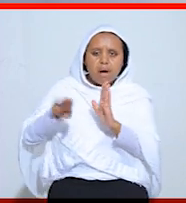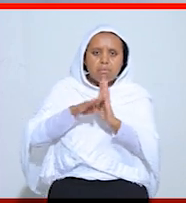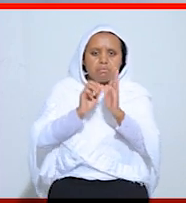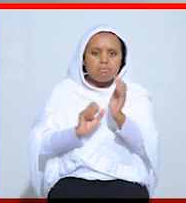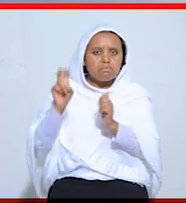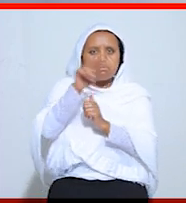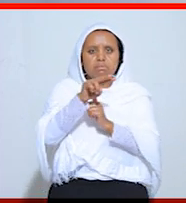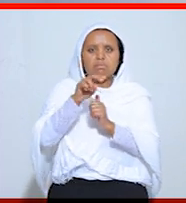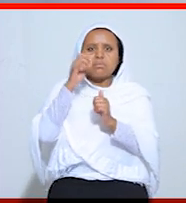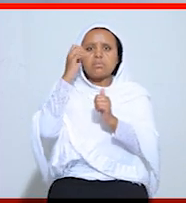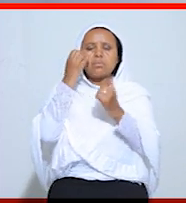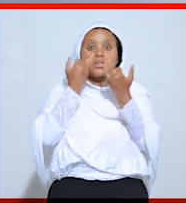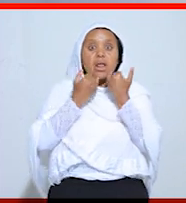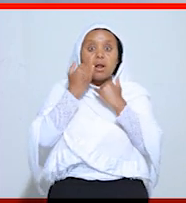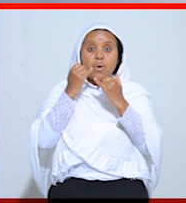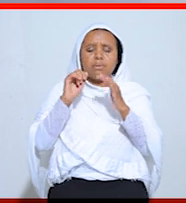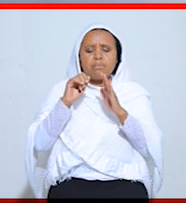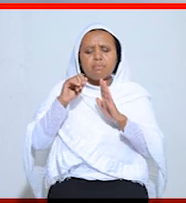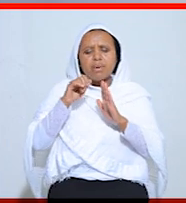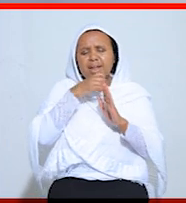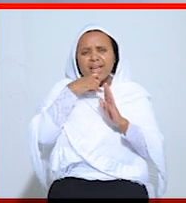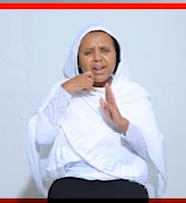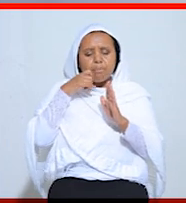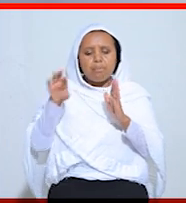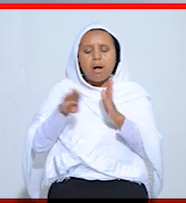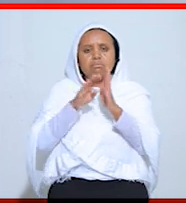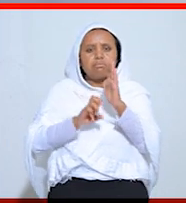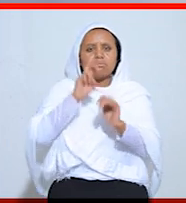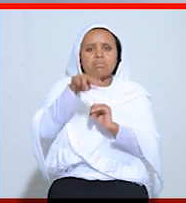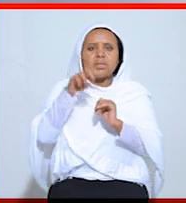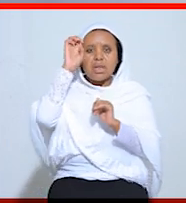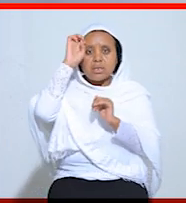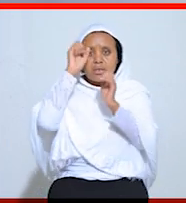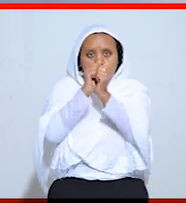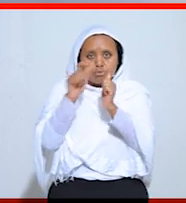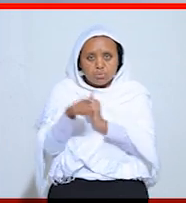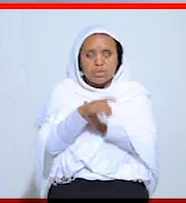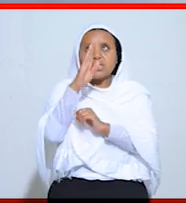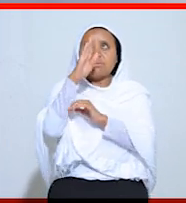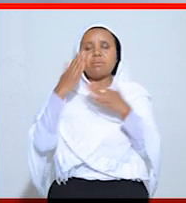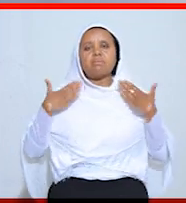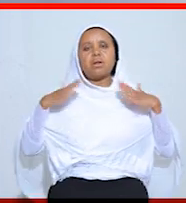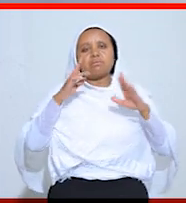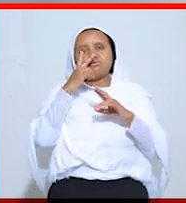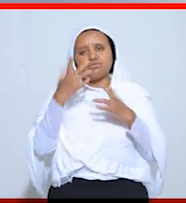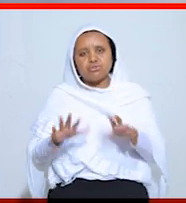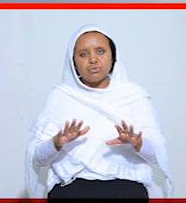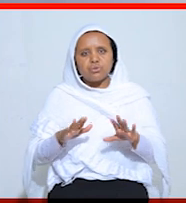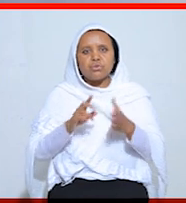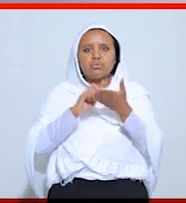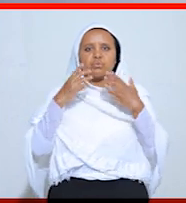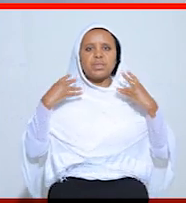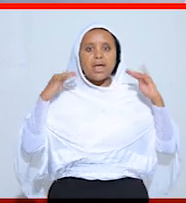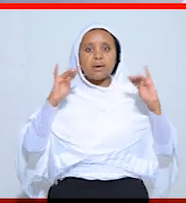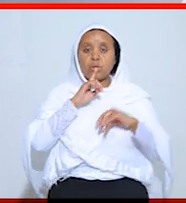ባህሩን ሲያሻግራቸው፣ እስራኤላውያንን በደረቅ ባህር ሲያሻግር፣ ከኤልያስ ጋር ሲኖር የእግዚአብሔር መልአክ አይተናል።